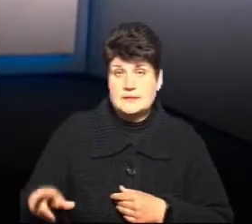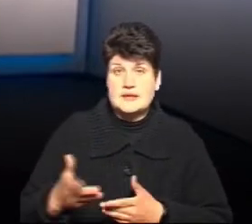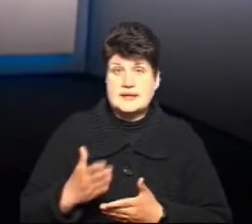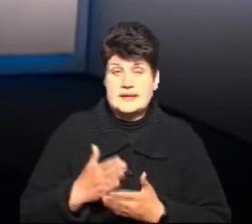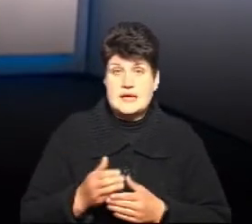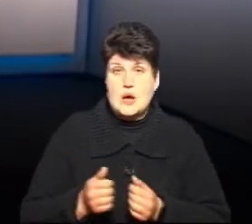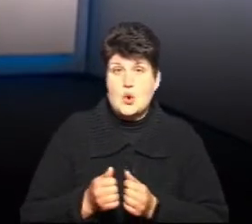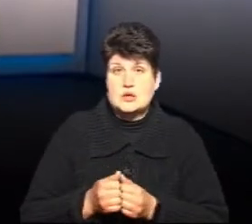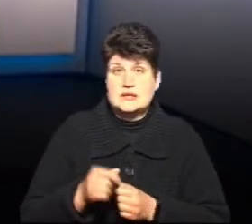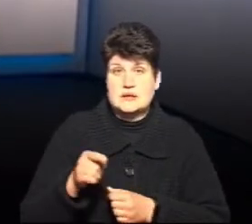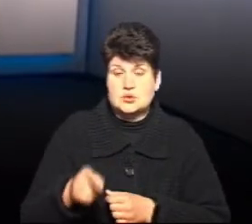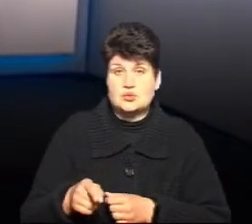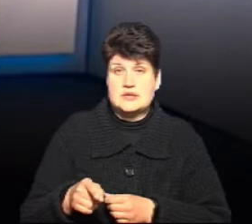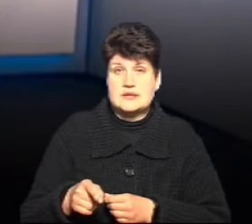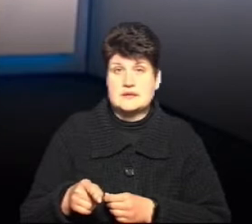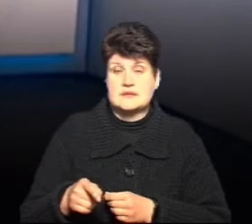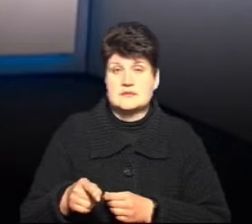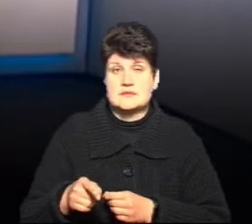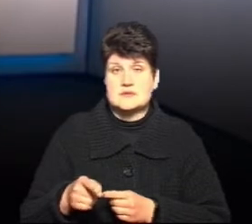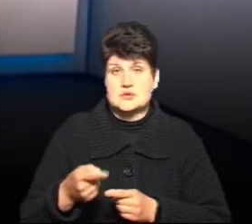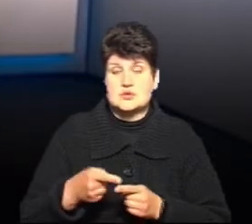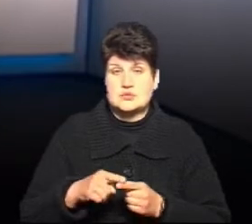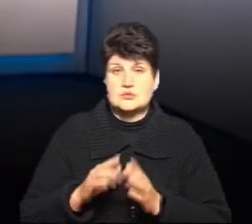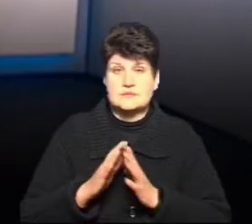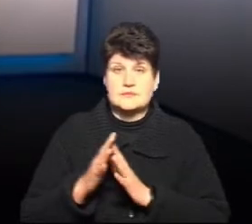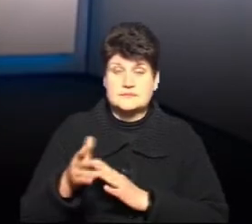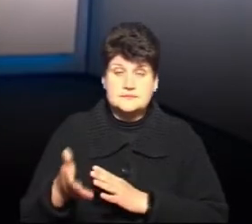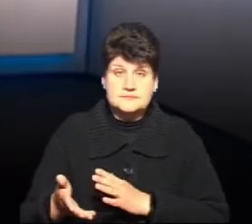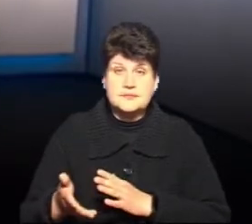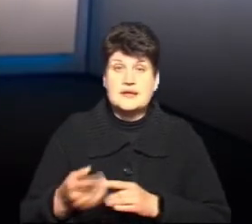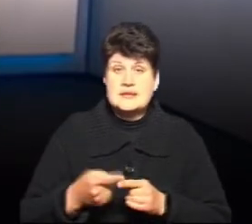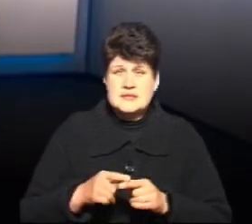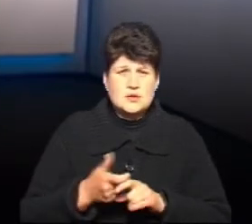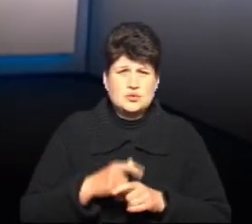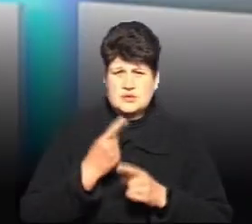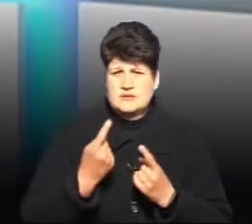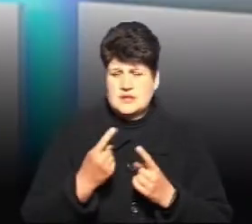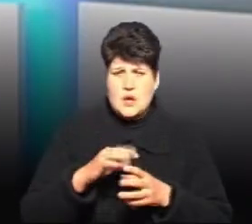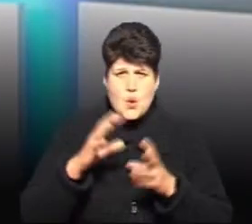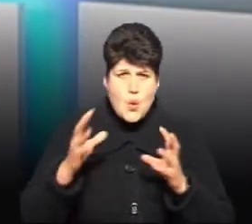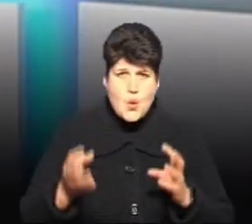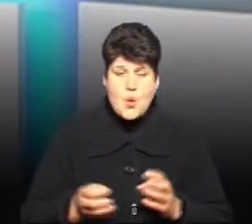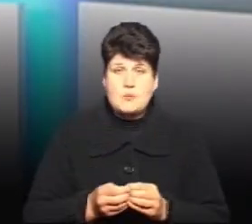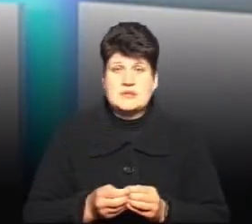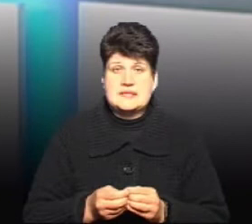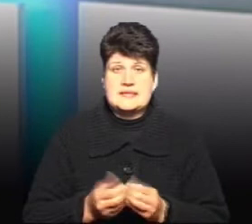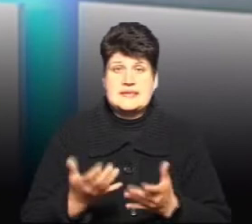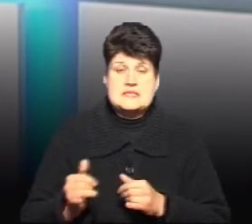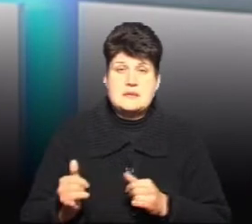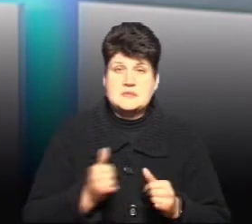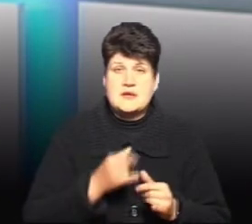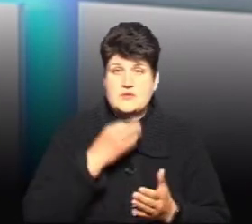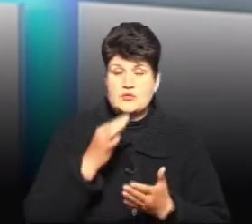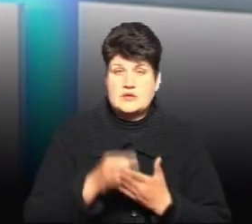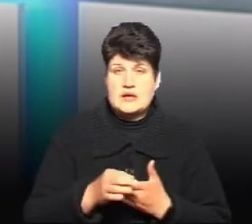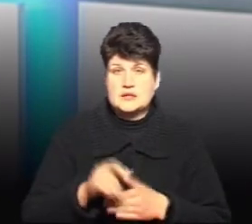контактують їхня садиба з тим самим тротуаром. Десь близько, так, направду, тобто тут це дуже великий комплекс, який забезпечує відповідальність жителів також, не тільки